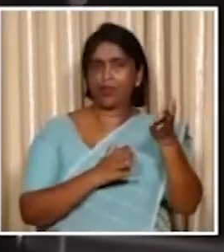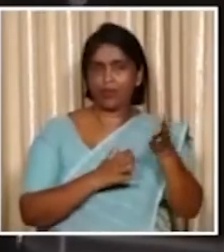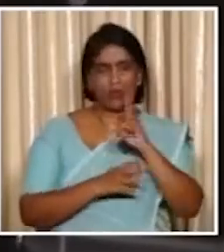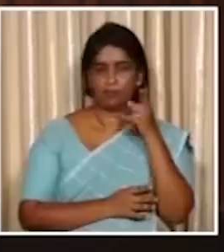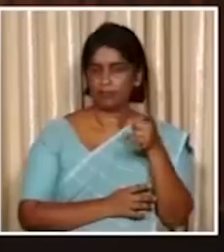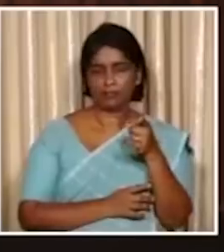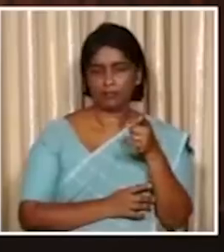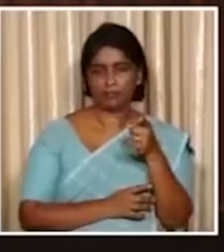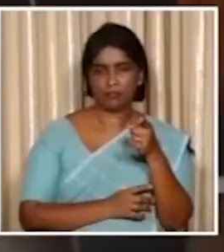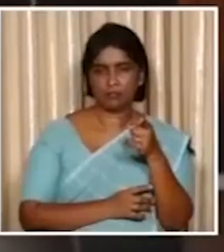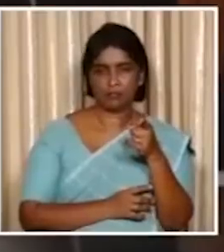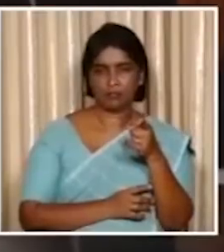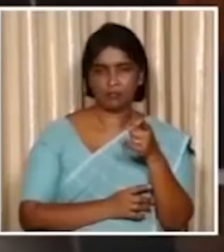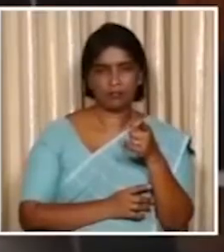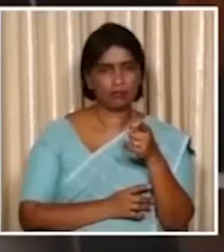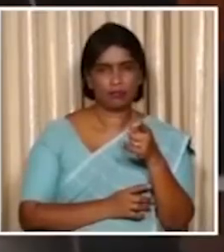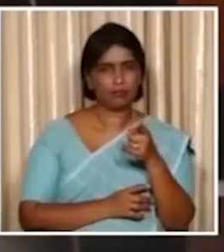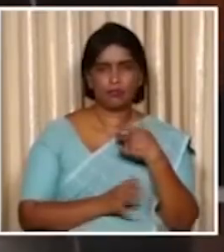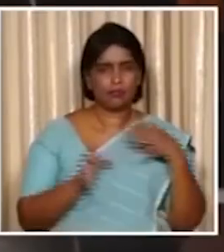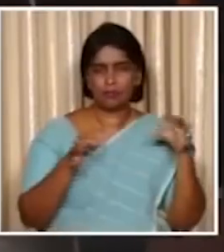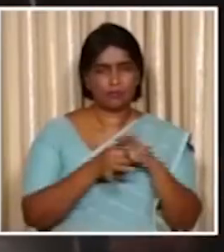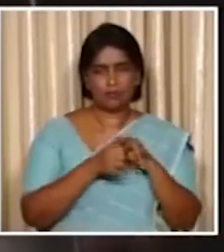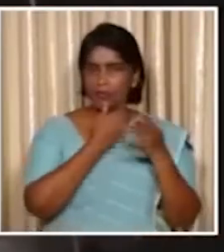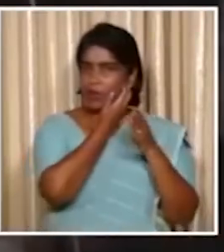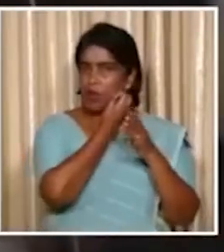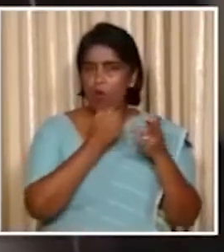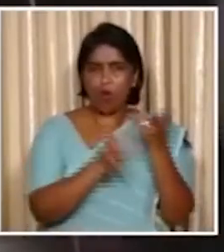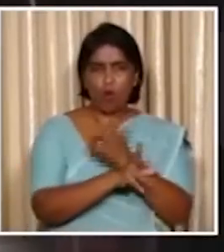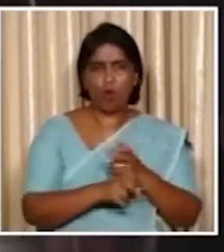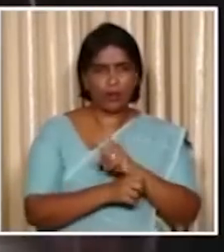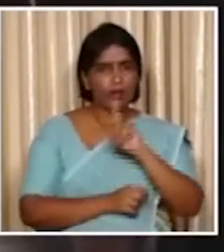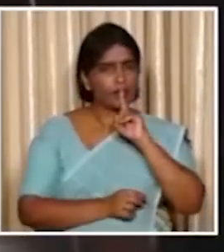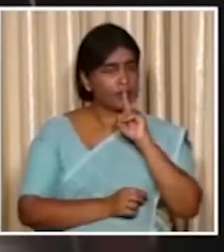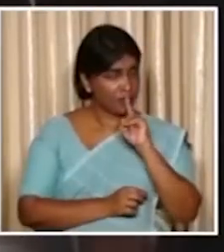කියන්නේ. No connection whatever. He only wanted to ask a question.